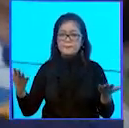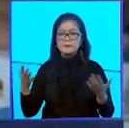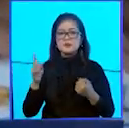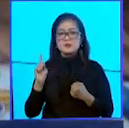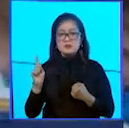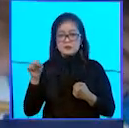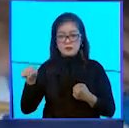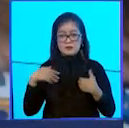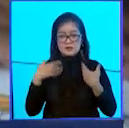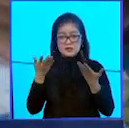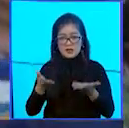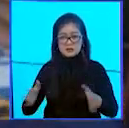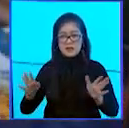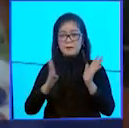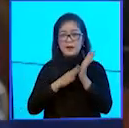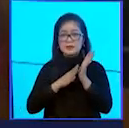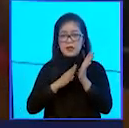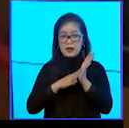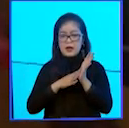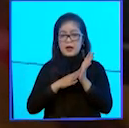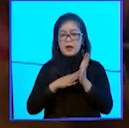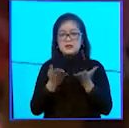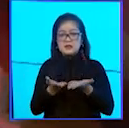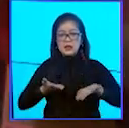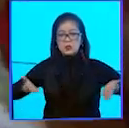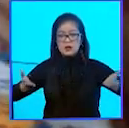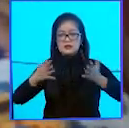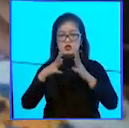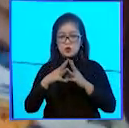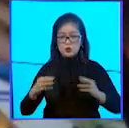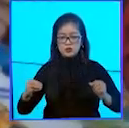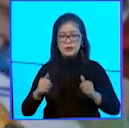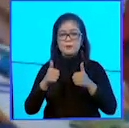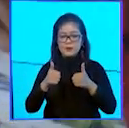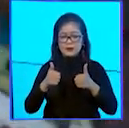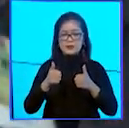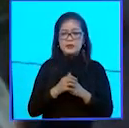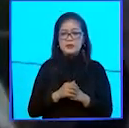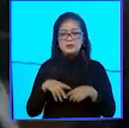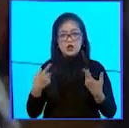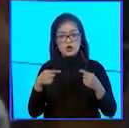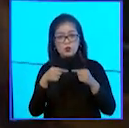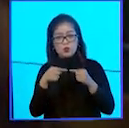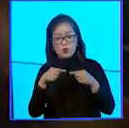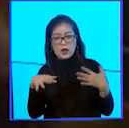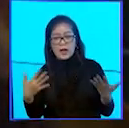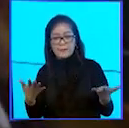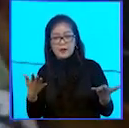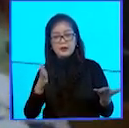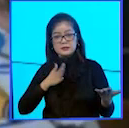menyelesaikan keadaan ini dengan sangat baik. Bu, hubungan dengan sang anak itu sebagai apa ya, Bu? Ini saya